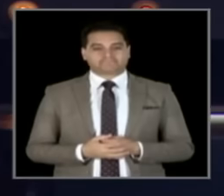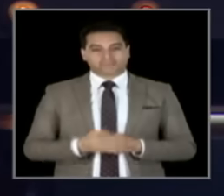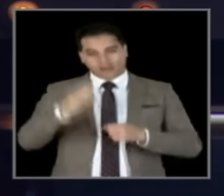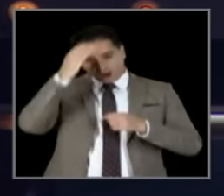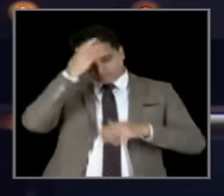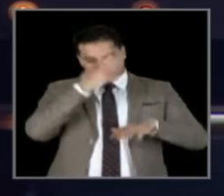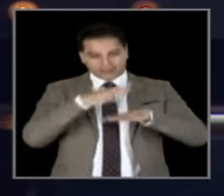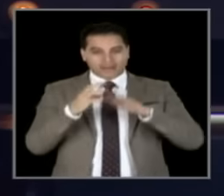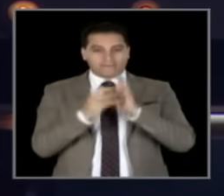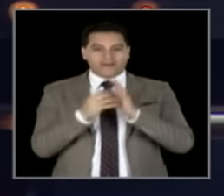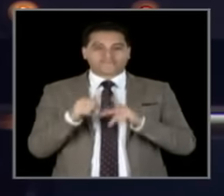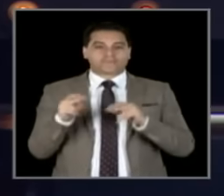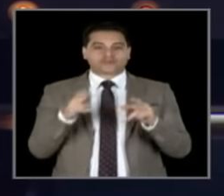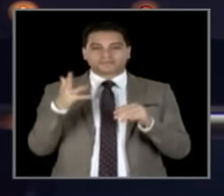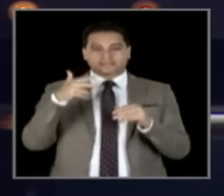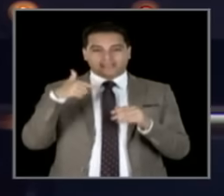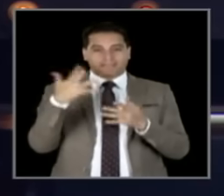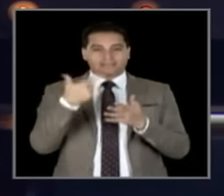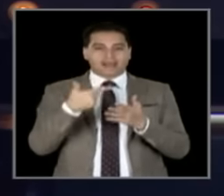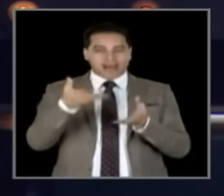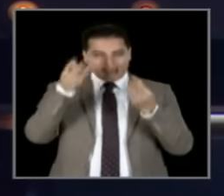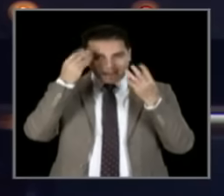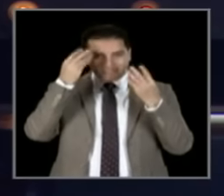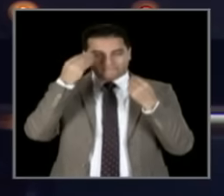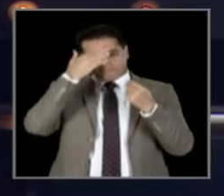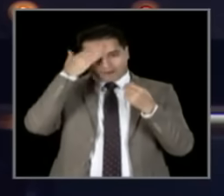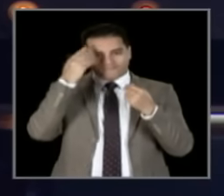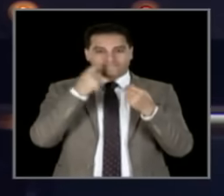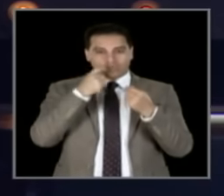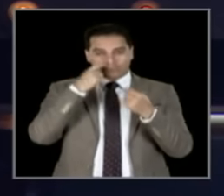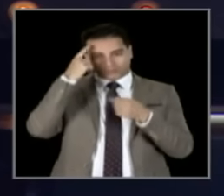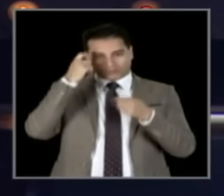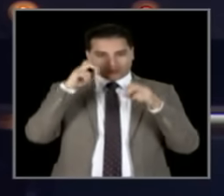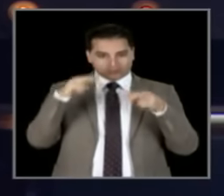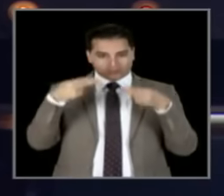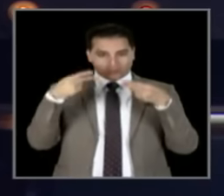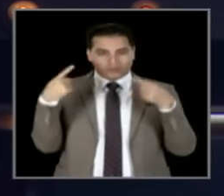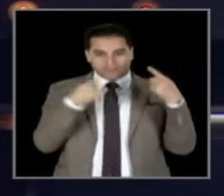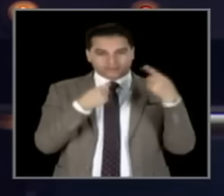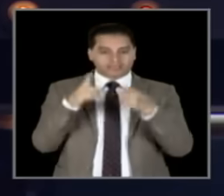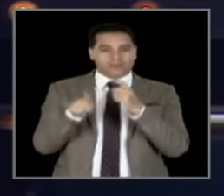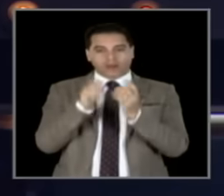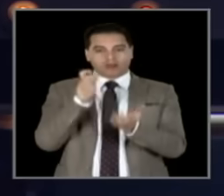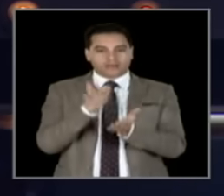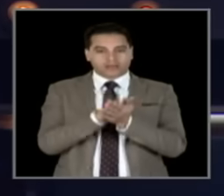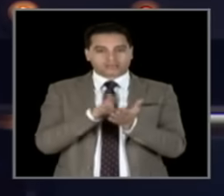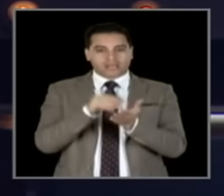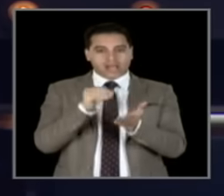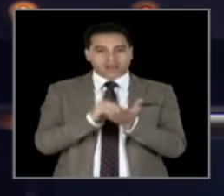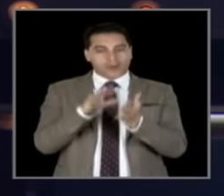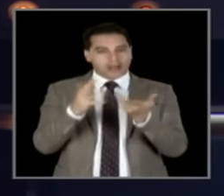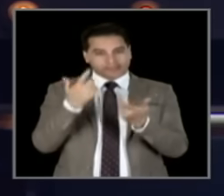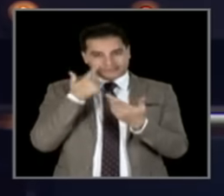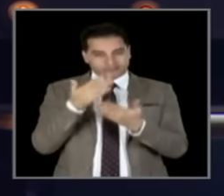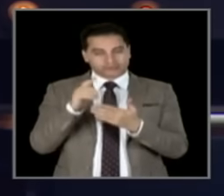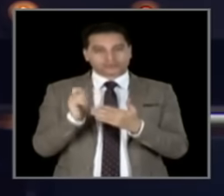عباقرة الجامعات في الموسم السادس، 6 فقرات: العلم، المعرفة، الفنون، تحت الضغط، ضربات الجزاء، وعجلة الحظ. وأول حاجة نبتدي